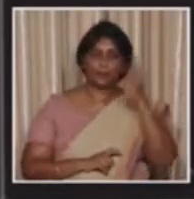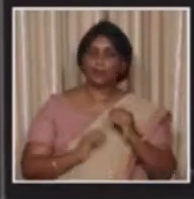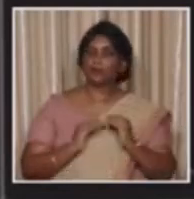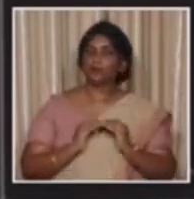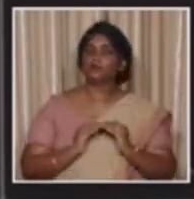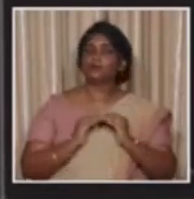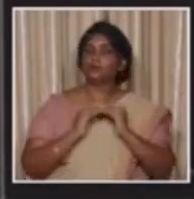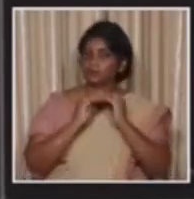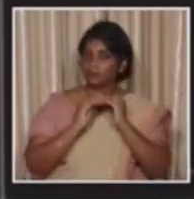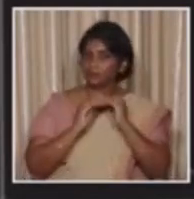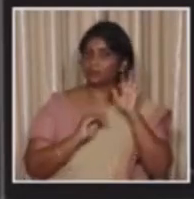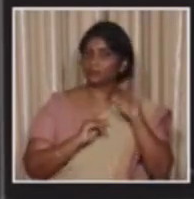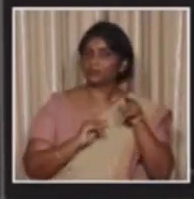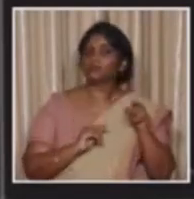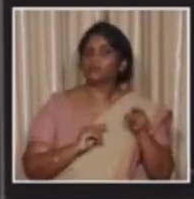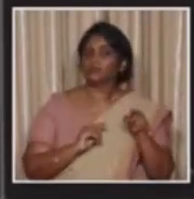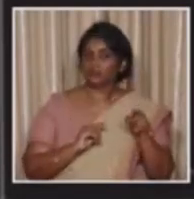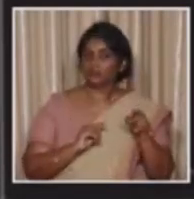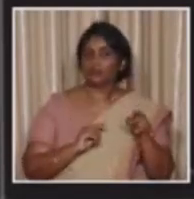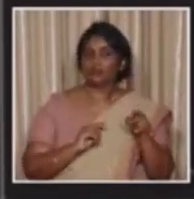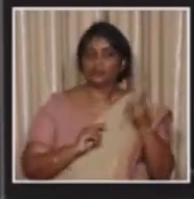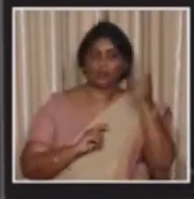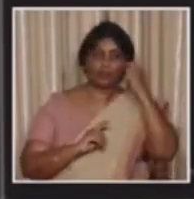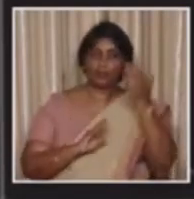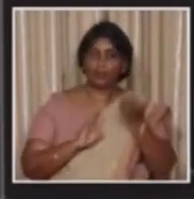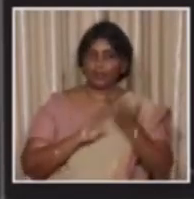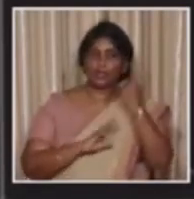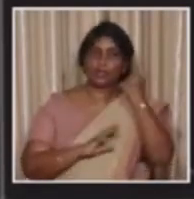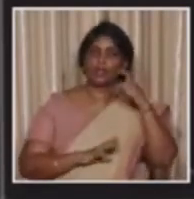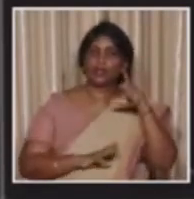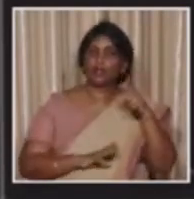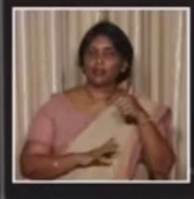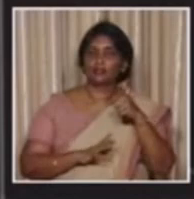அவர்கள் 1,700 ரூபாயை பரிந்துரை செய்திருக்கின்றார்.